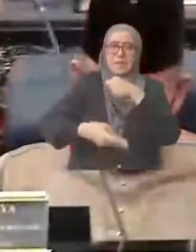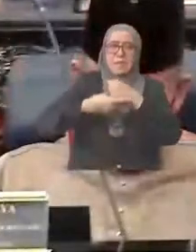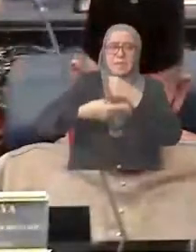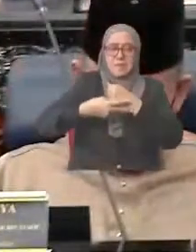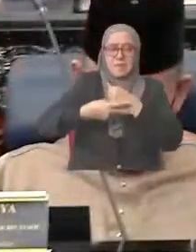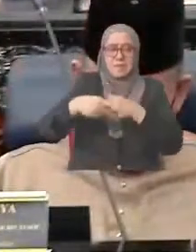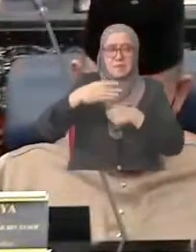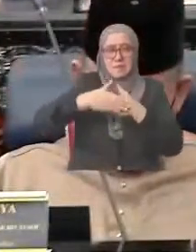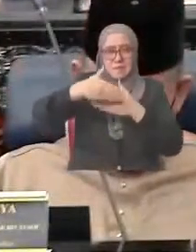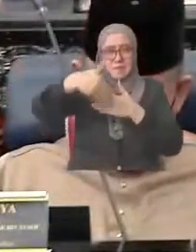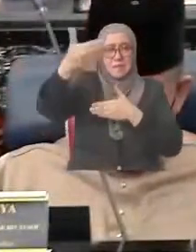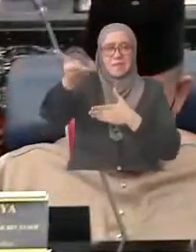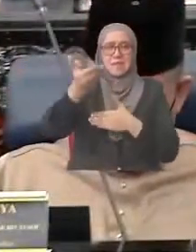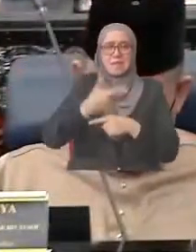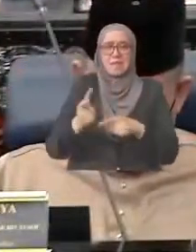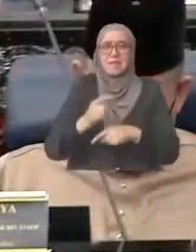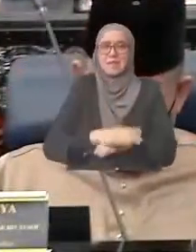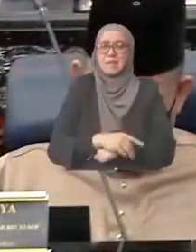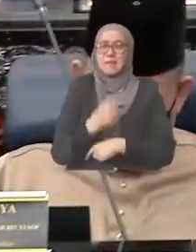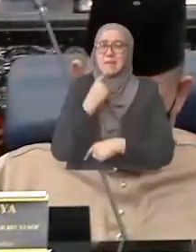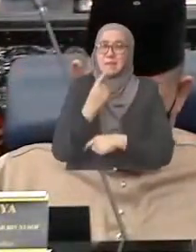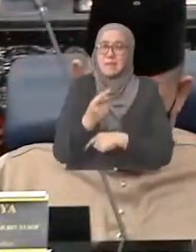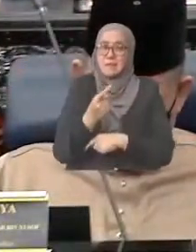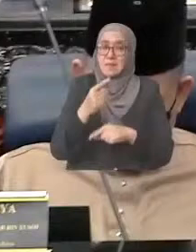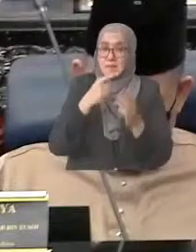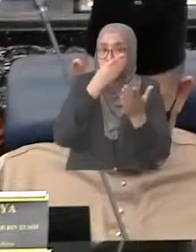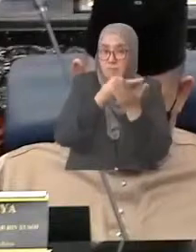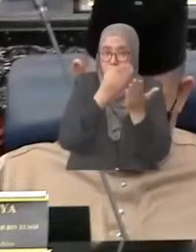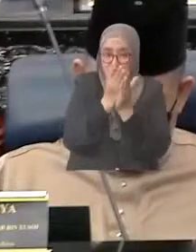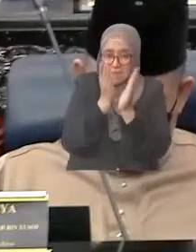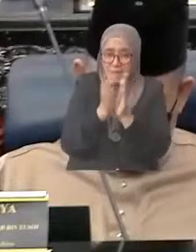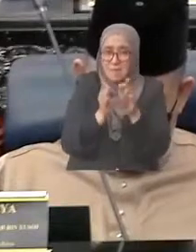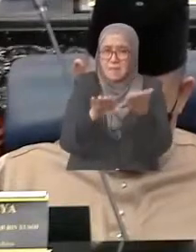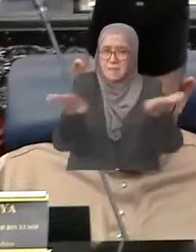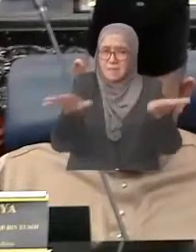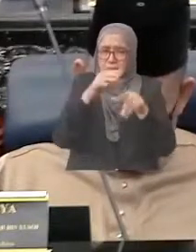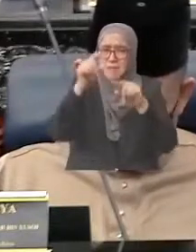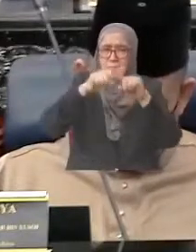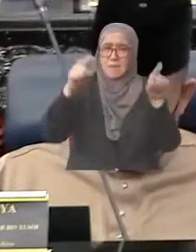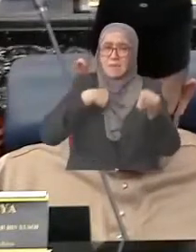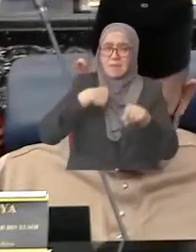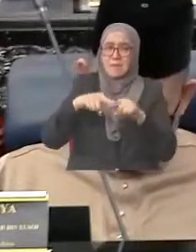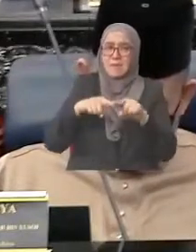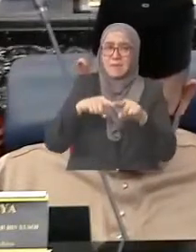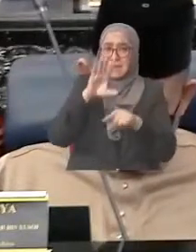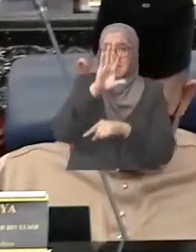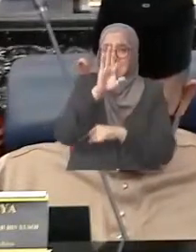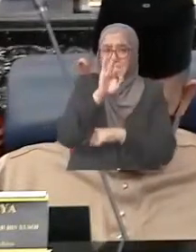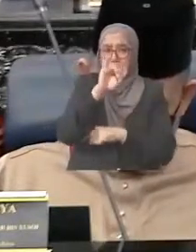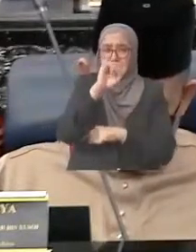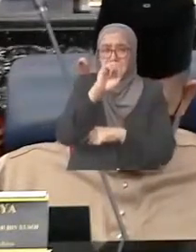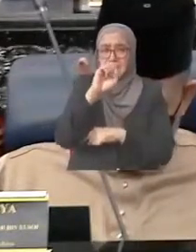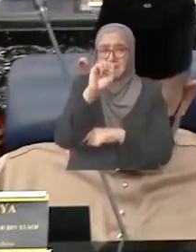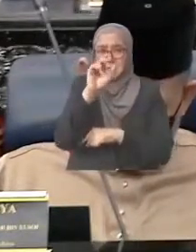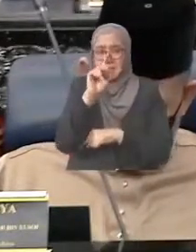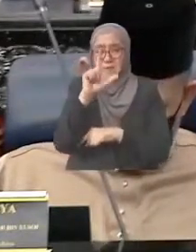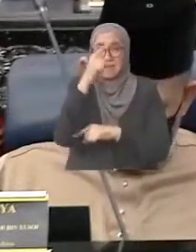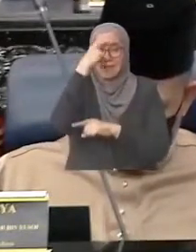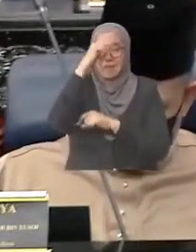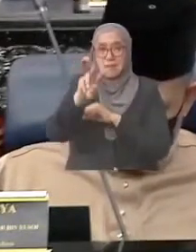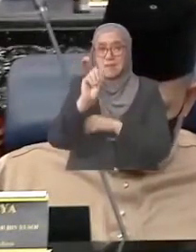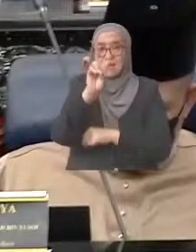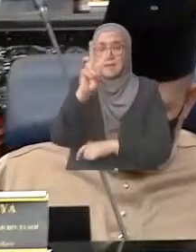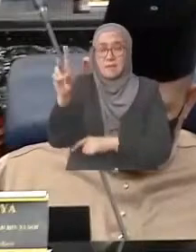mengembang defisit fiskal 2022 di unsur berkurang kepada 600 daripada gdng